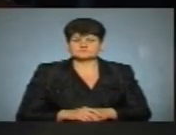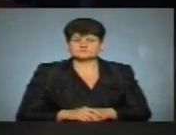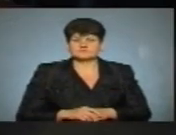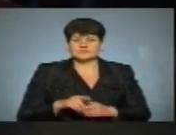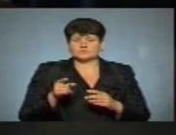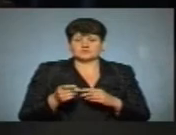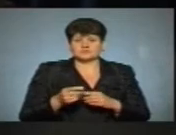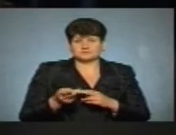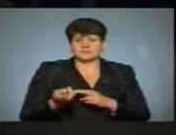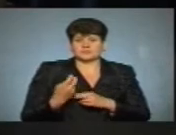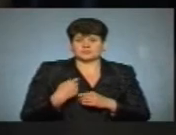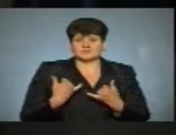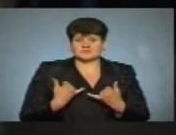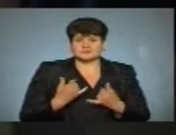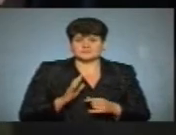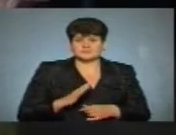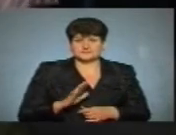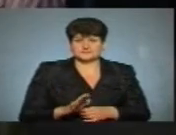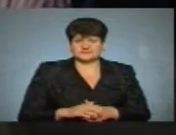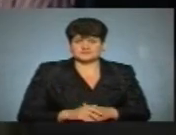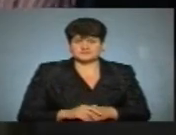мене прийшов? Я зараз.